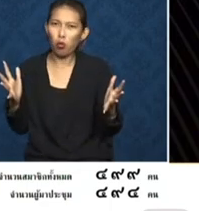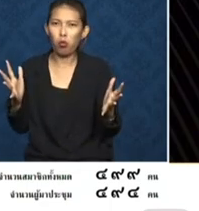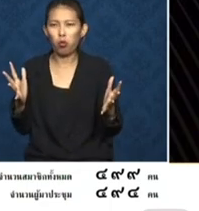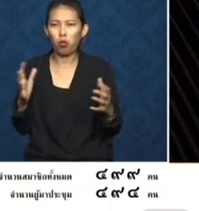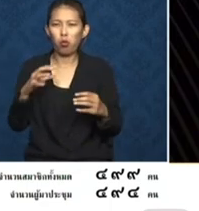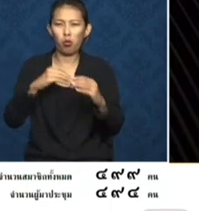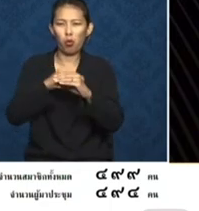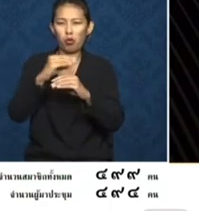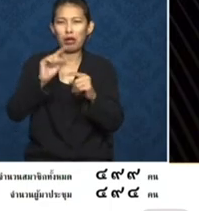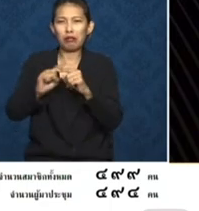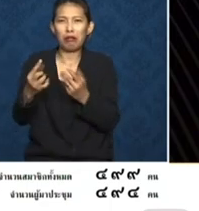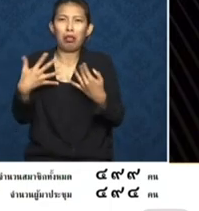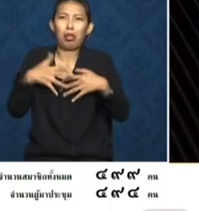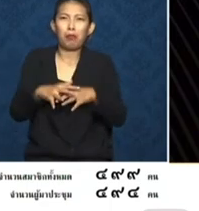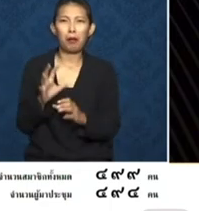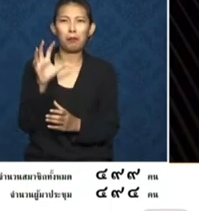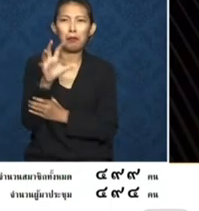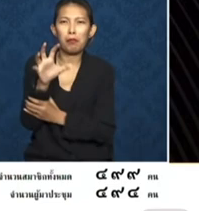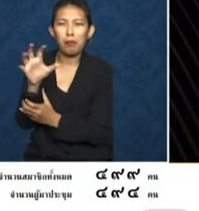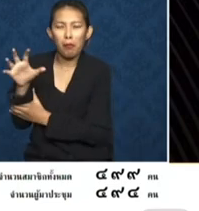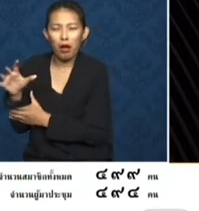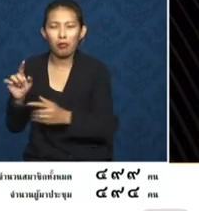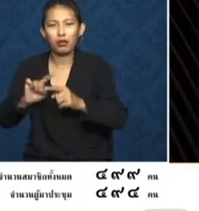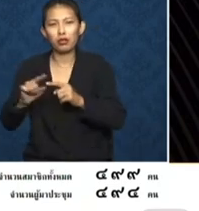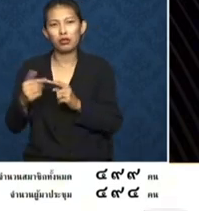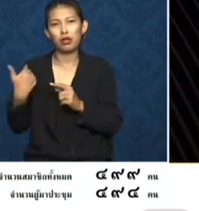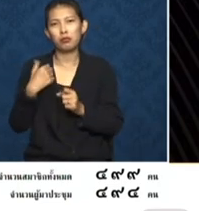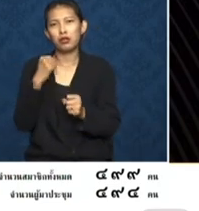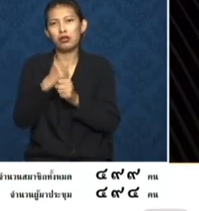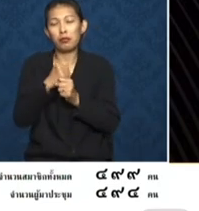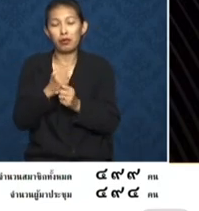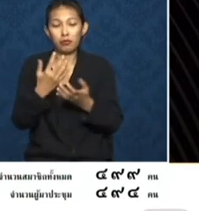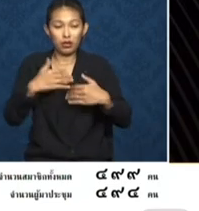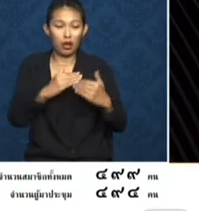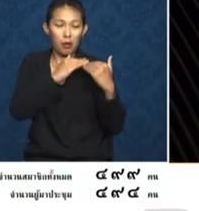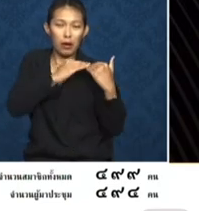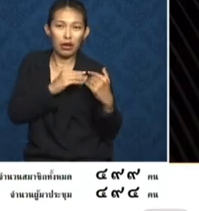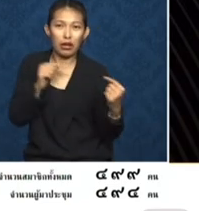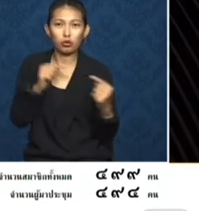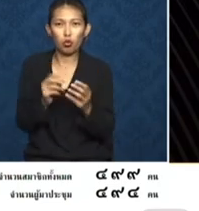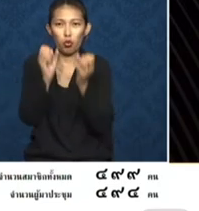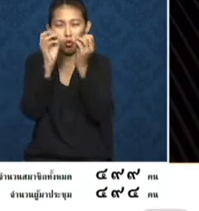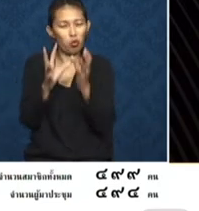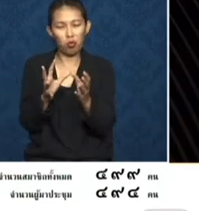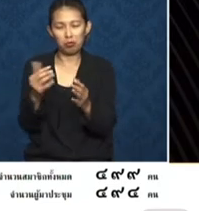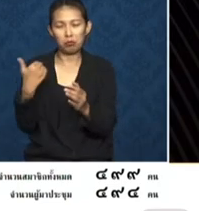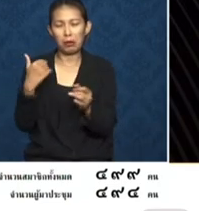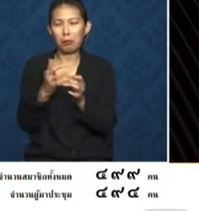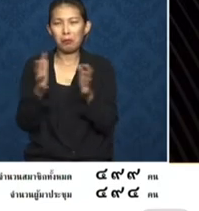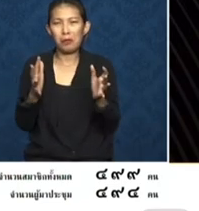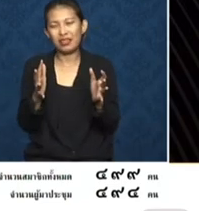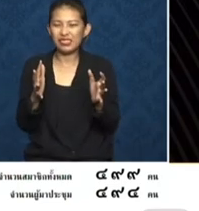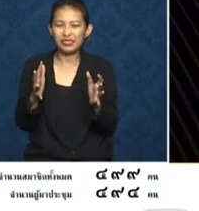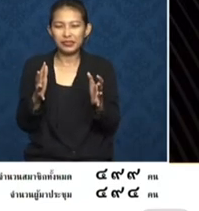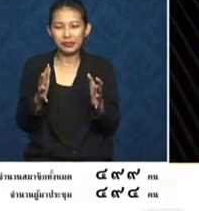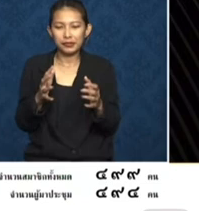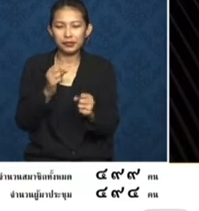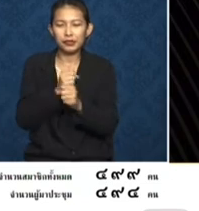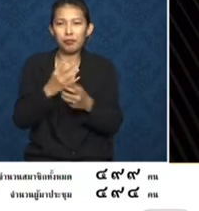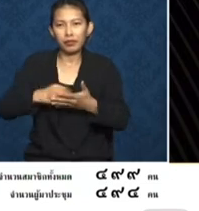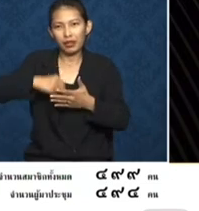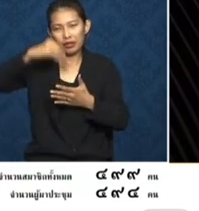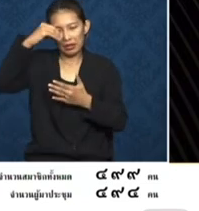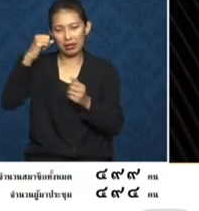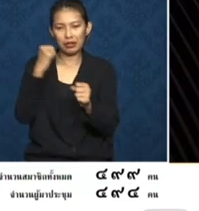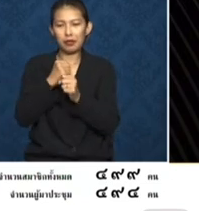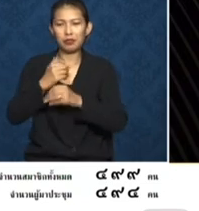ารอะไรต่มีอะไรที่เป็พาระงานธุรการของครูผู้สอนนับวัมีแต่จะดึงเด็กออกมานอกห้องเรียนเพื่อมาทำ